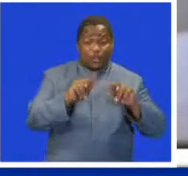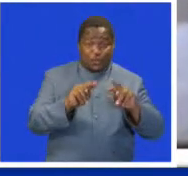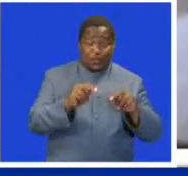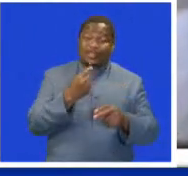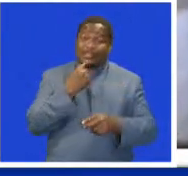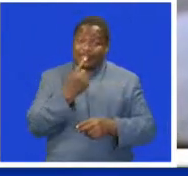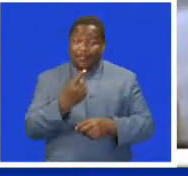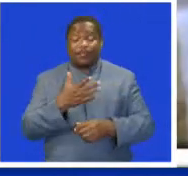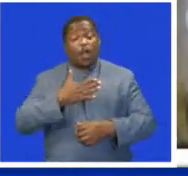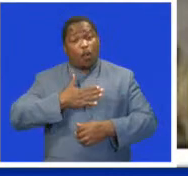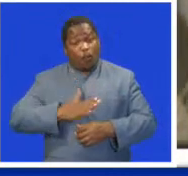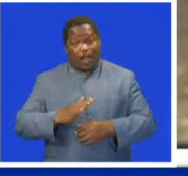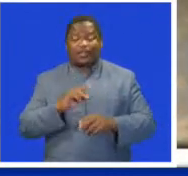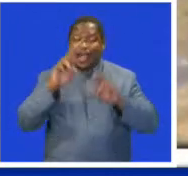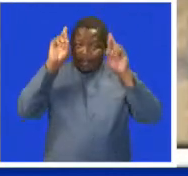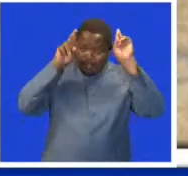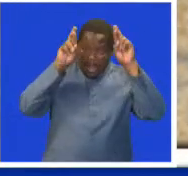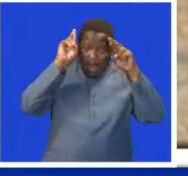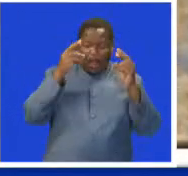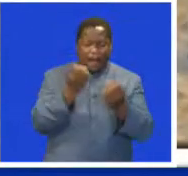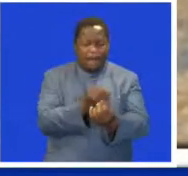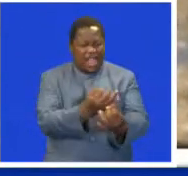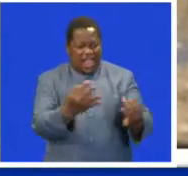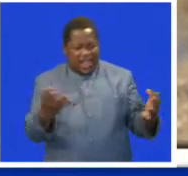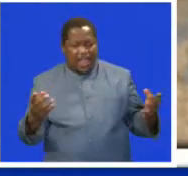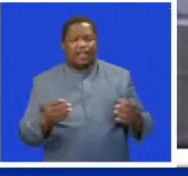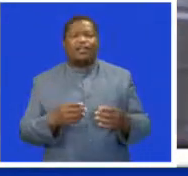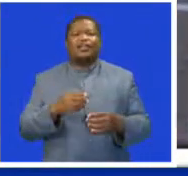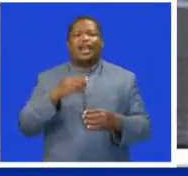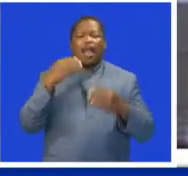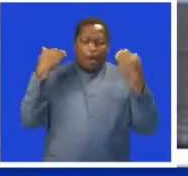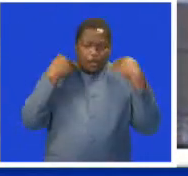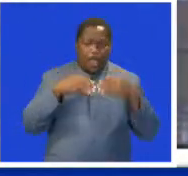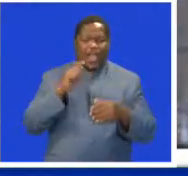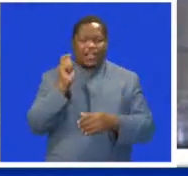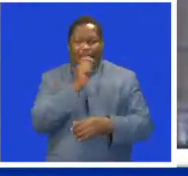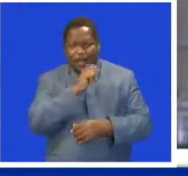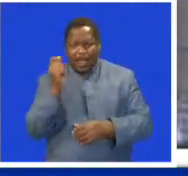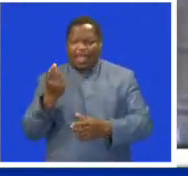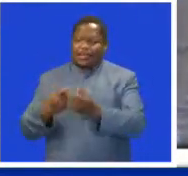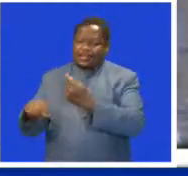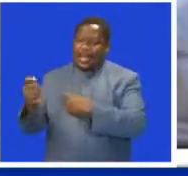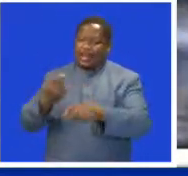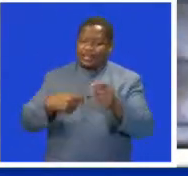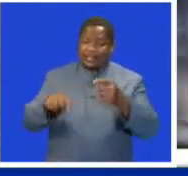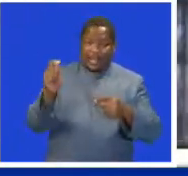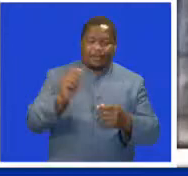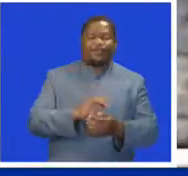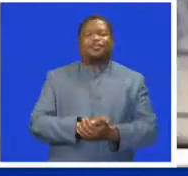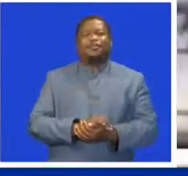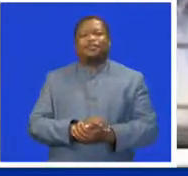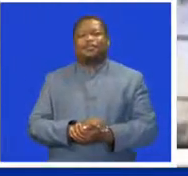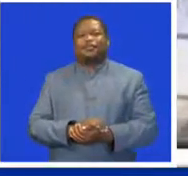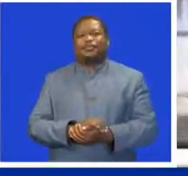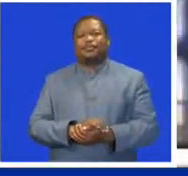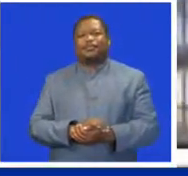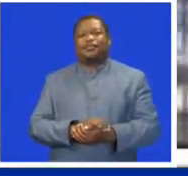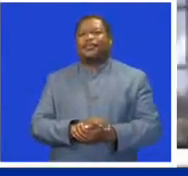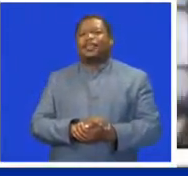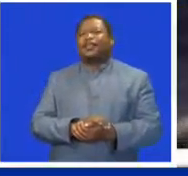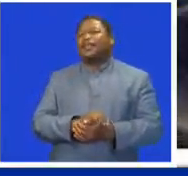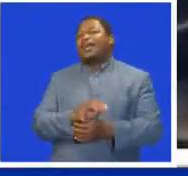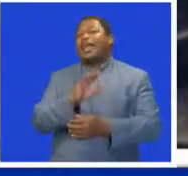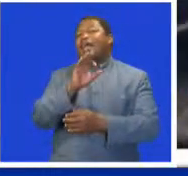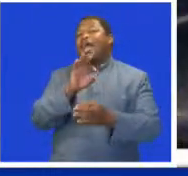elisetulu info lecucudelwa litiko letekulima kanti ke inhlangano yakamhlaba lebuke Tindzaba tekudla netekulima iFood and